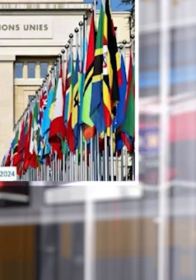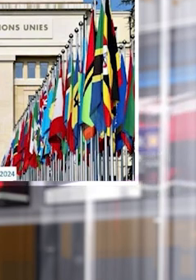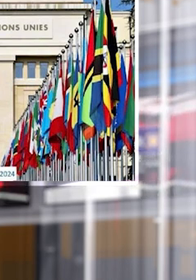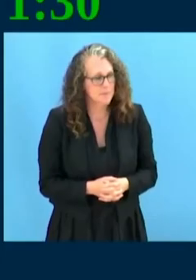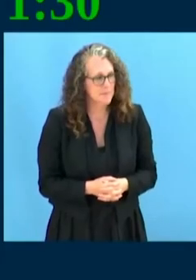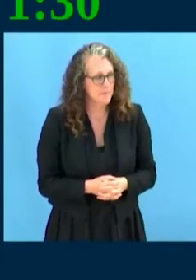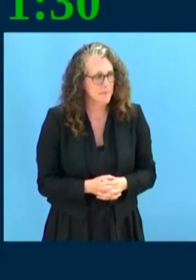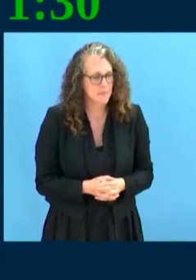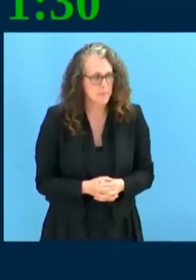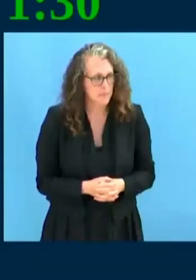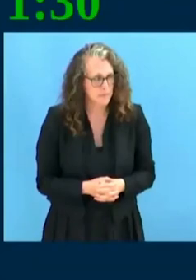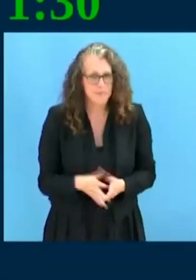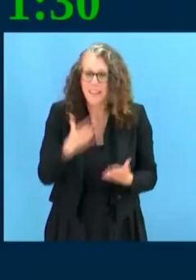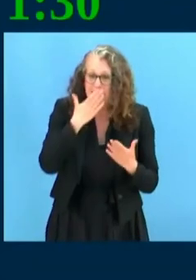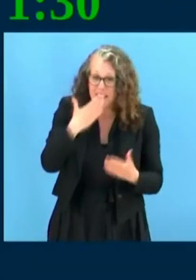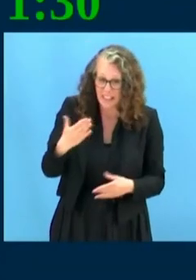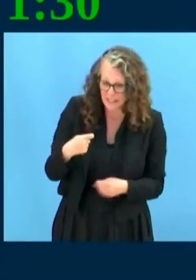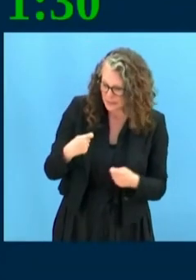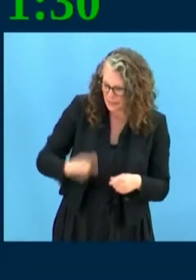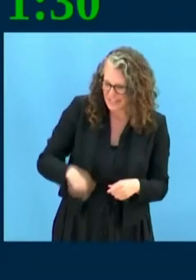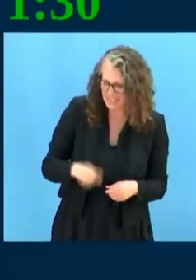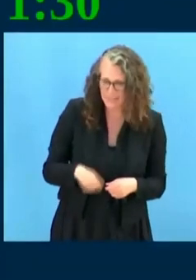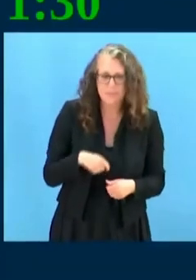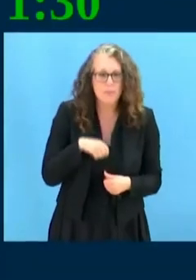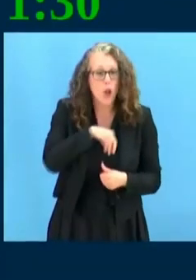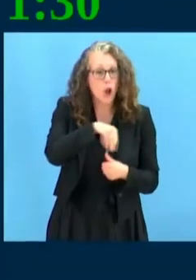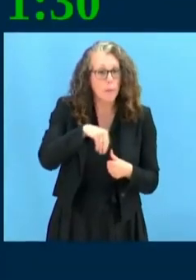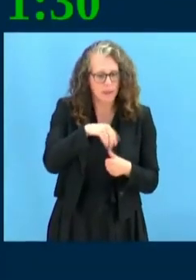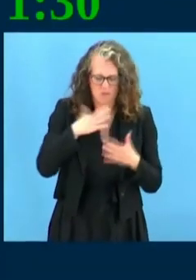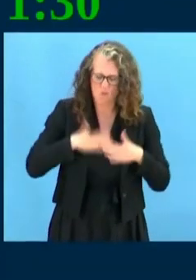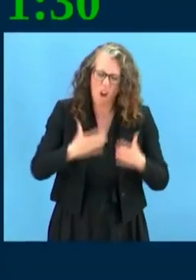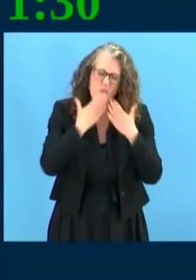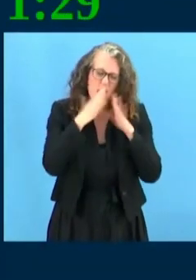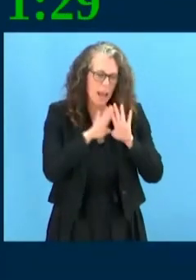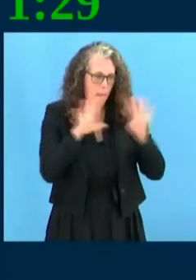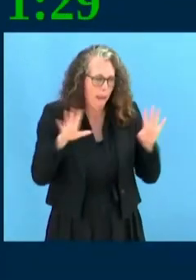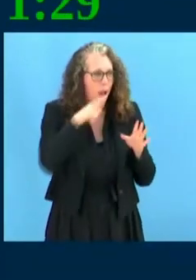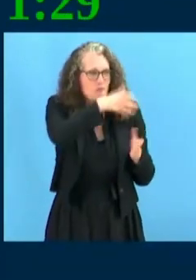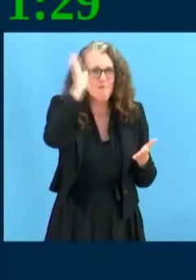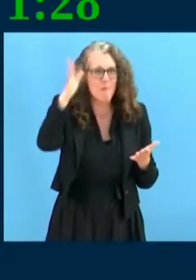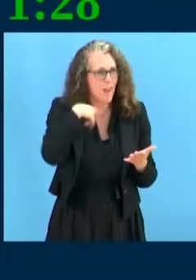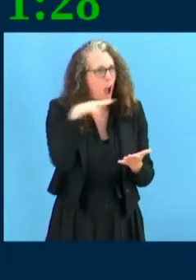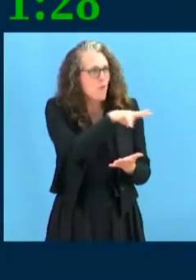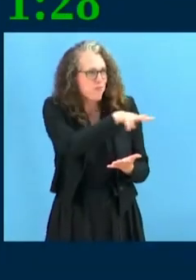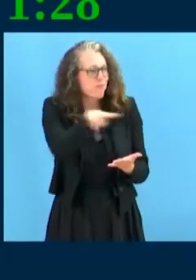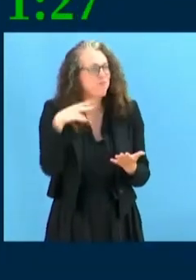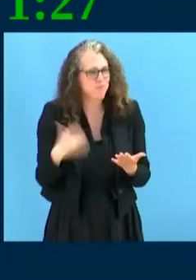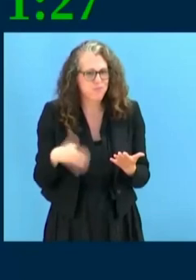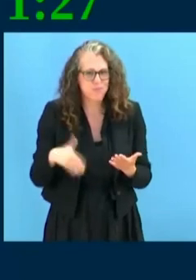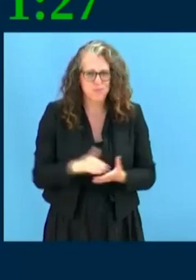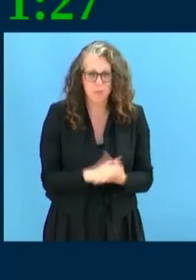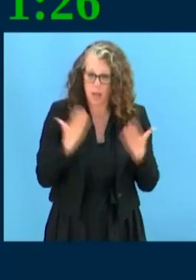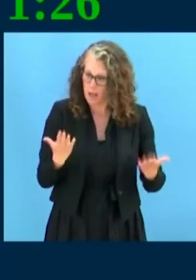gerçekleşti. Oturumun interaktif diyalogları ve panel tartışmaları çerçevesinde tek tek ülkelerdeki insan hakları